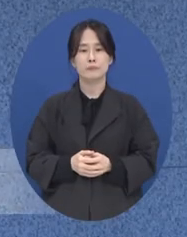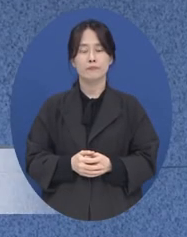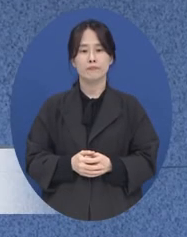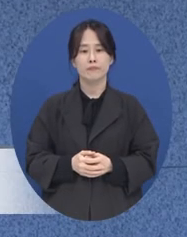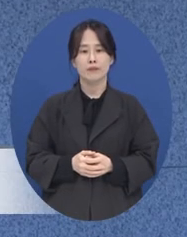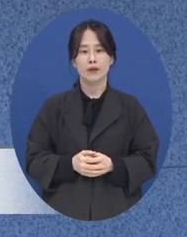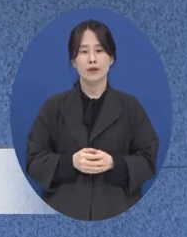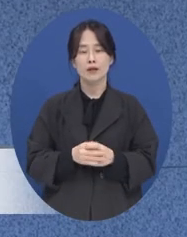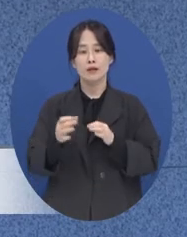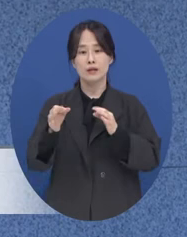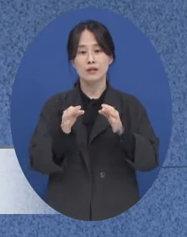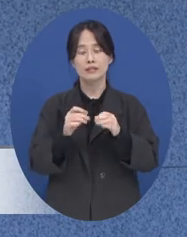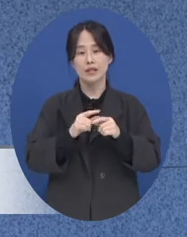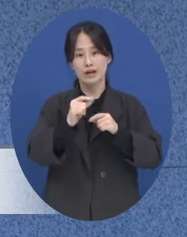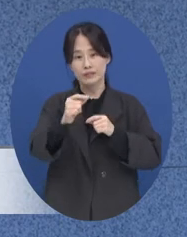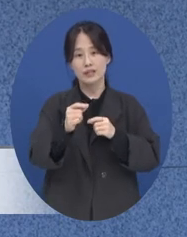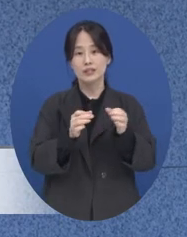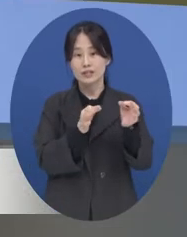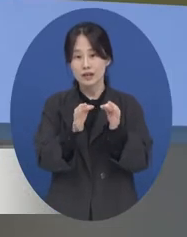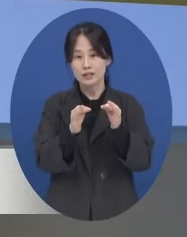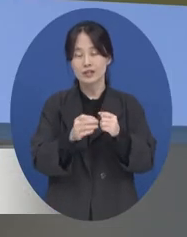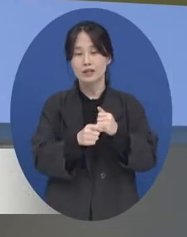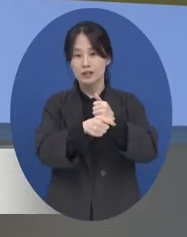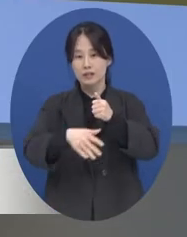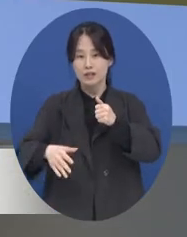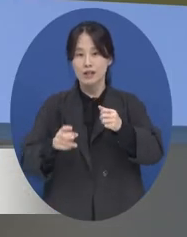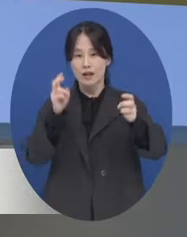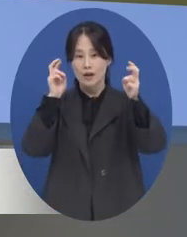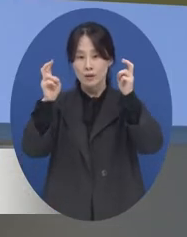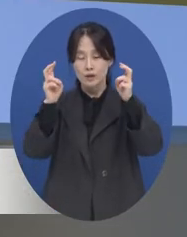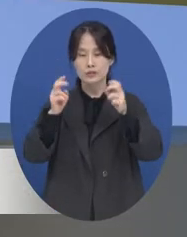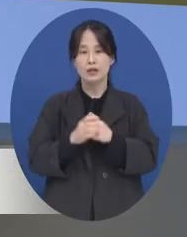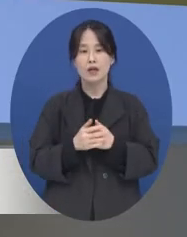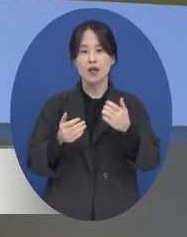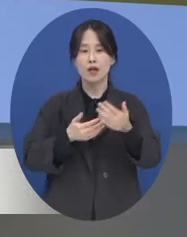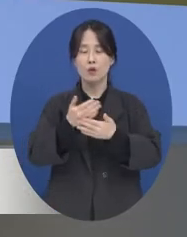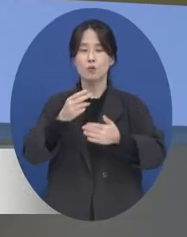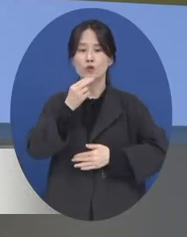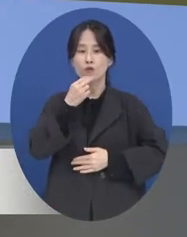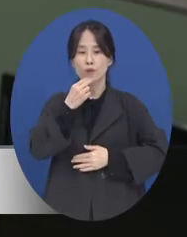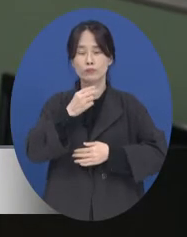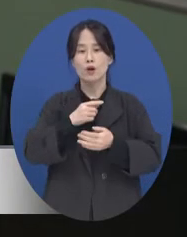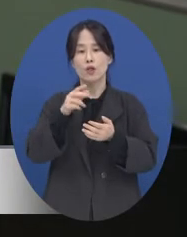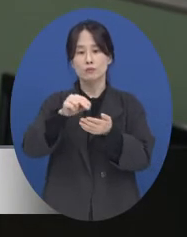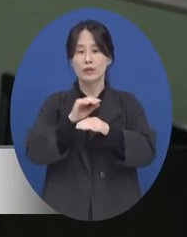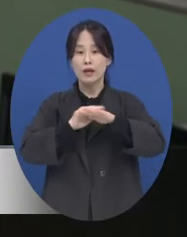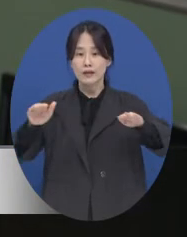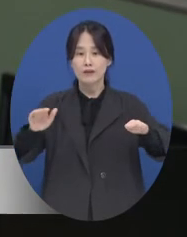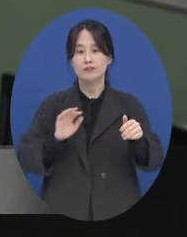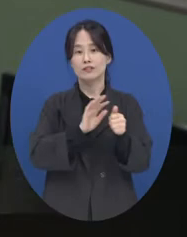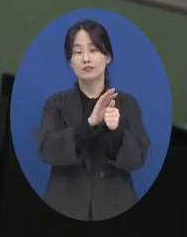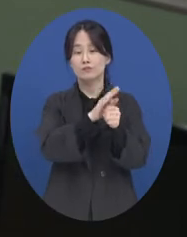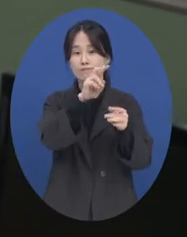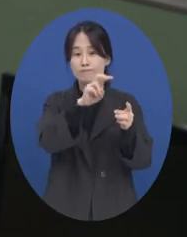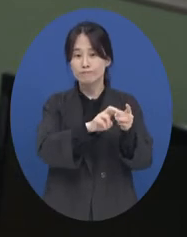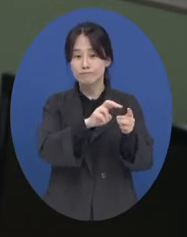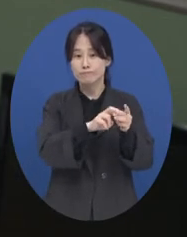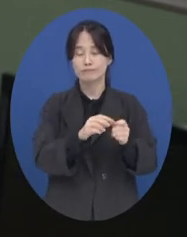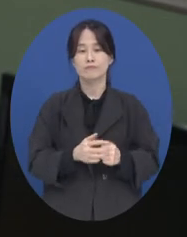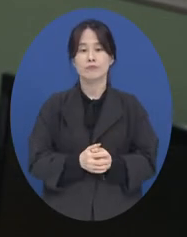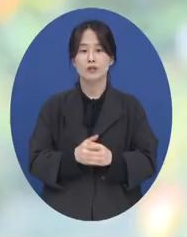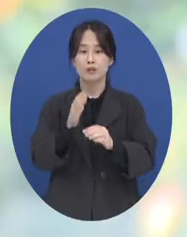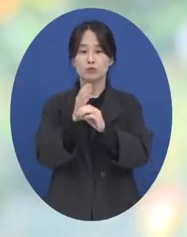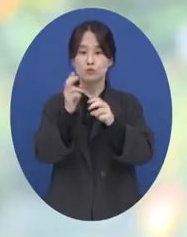이렇게 가맹사업과 대리점, 하도급 등의 불공정 거래 문제를 해결해주는 경기도 공정거래지원센터. 경기도